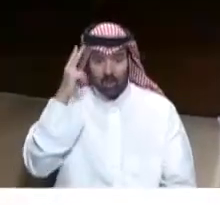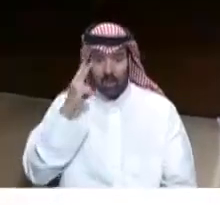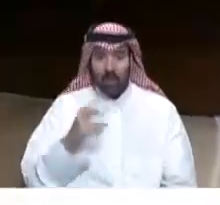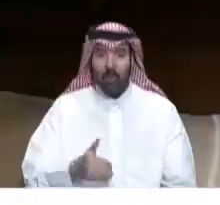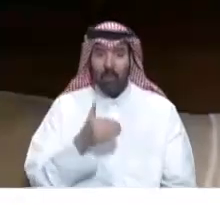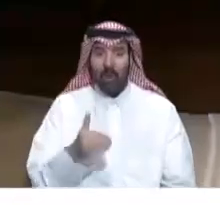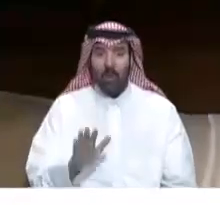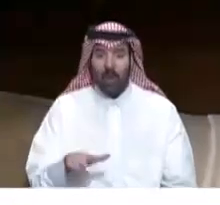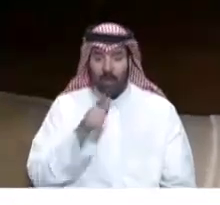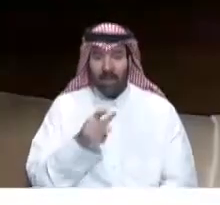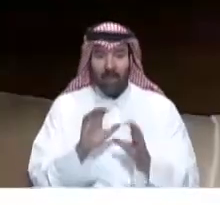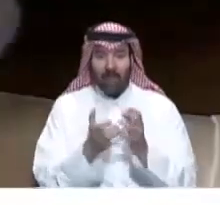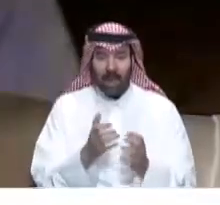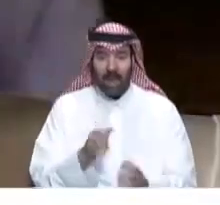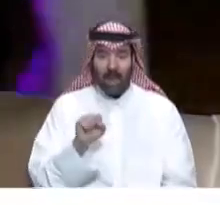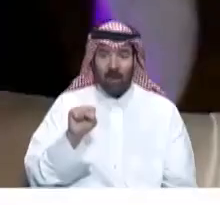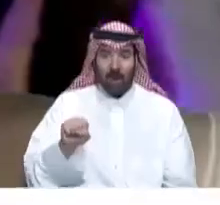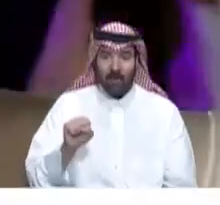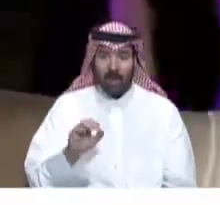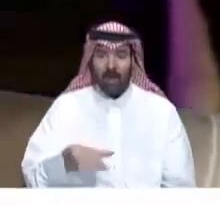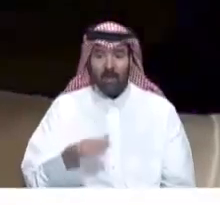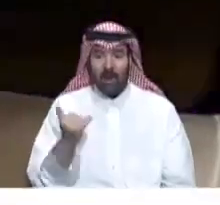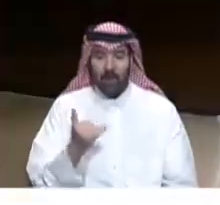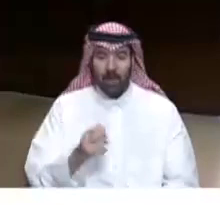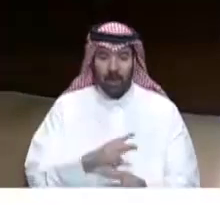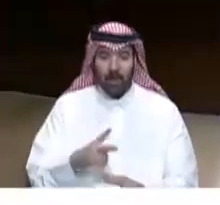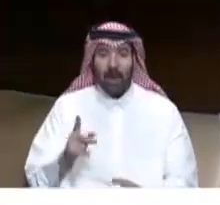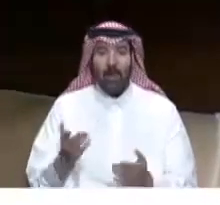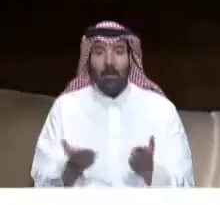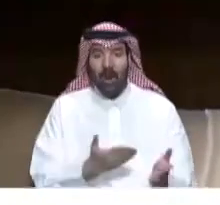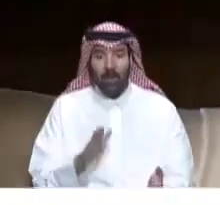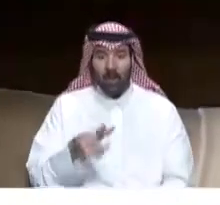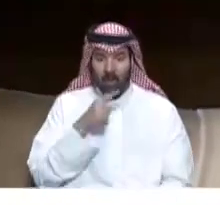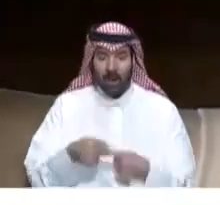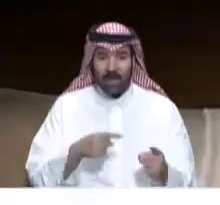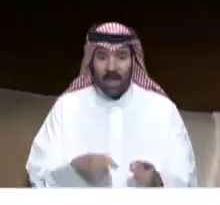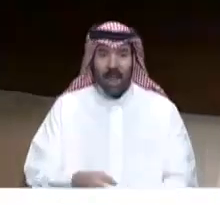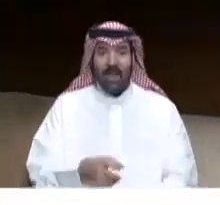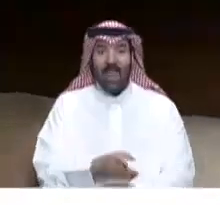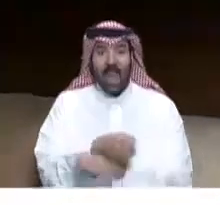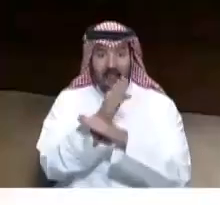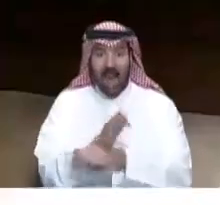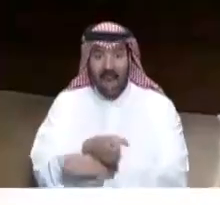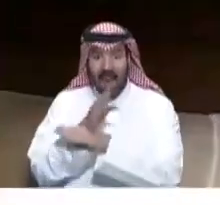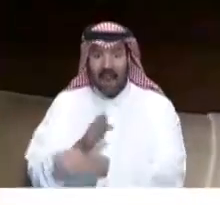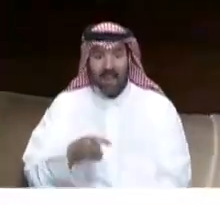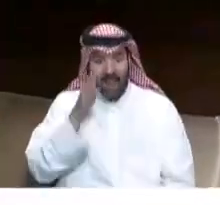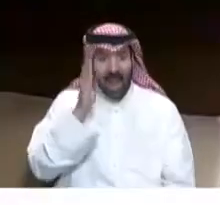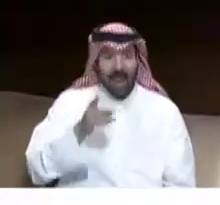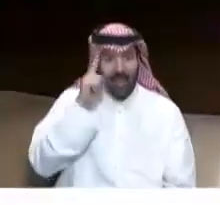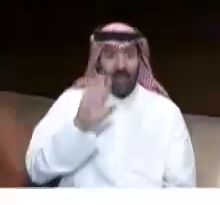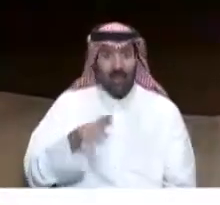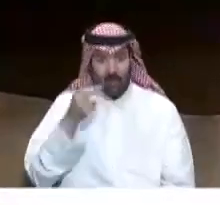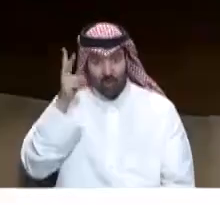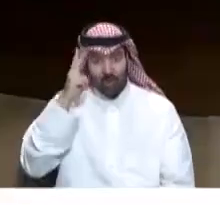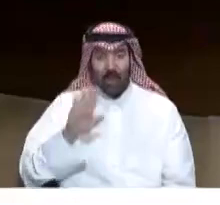أيضا لفرق يعني وطنية لعرض هذا الموروث. هناك العرض السعودية، هناك أكثر من